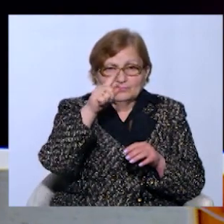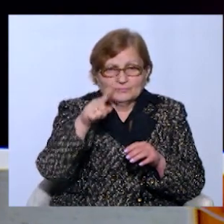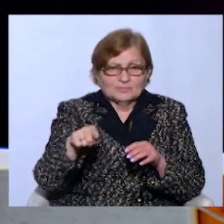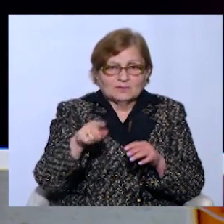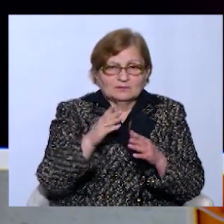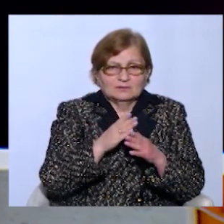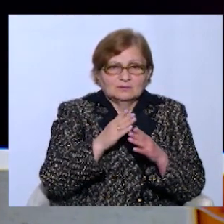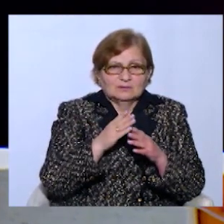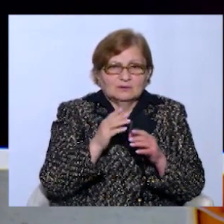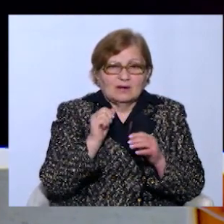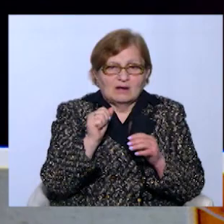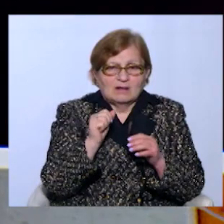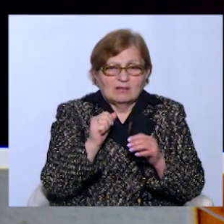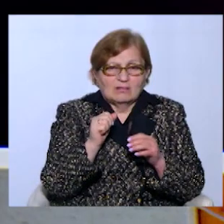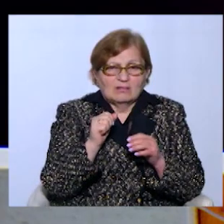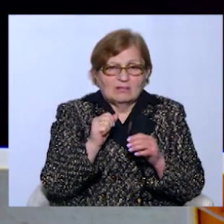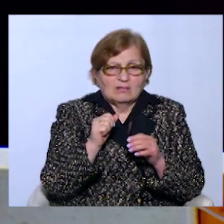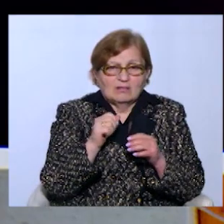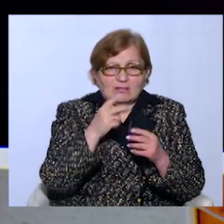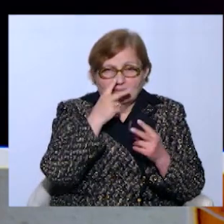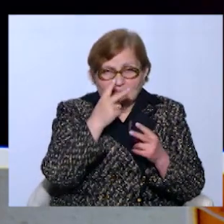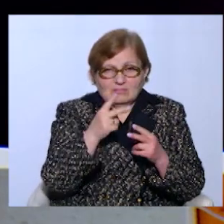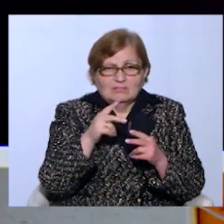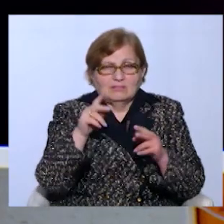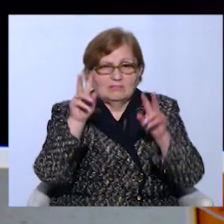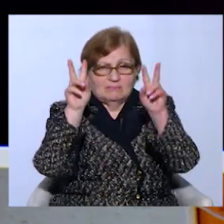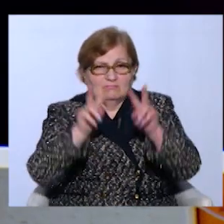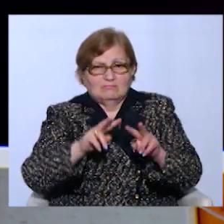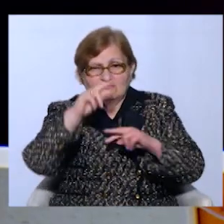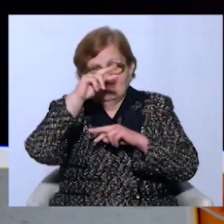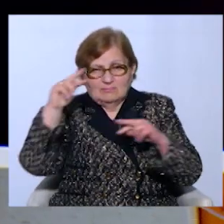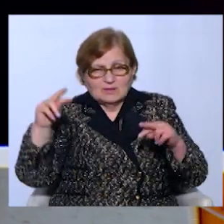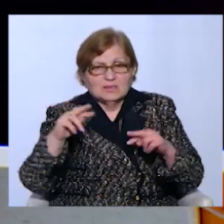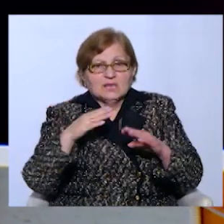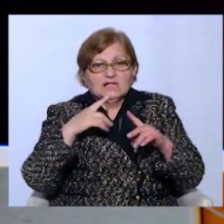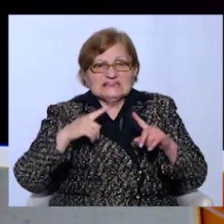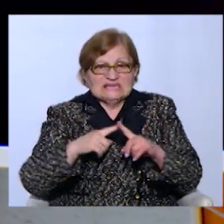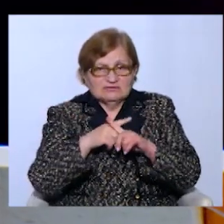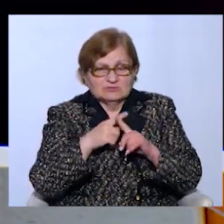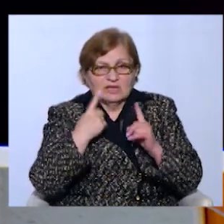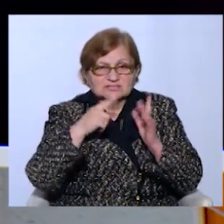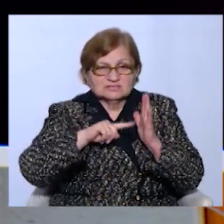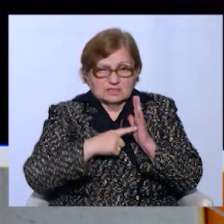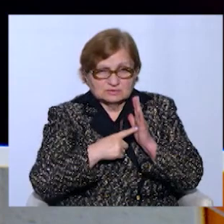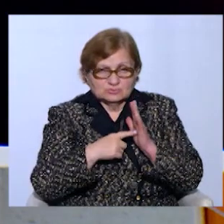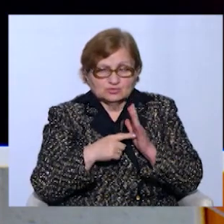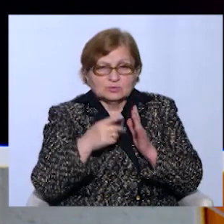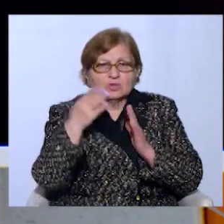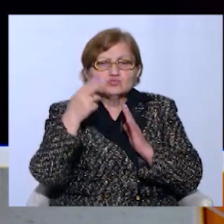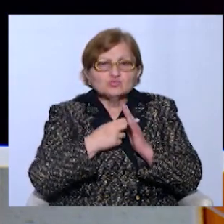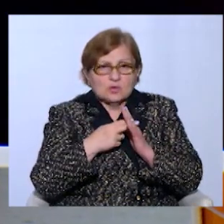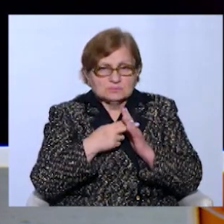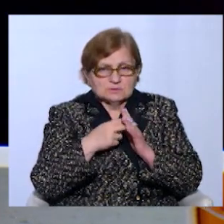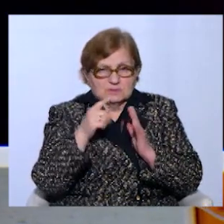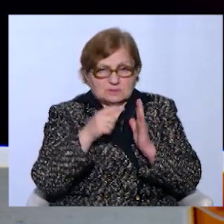მედიანა. სარგებლობთ რა პარალელოგრამის იმ მნიშვნელოვანი თვისებით, რომ დიაგონალები ერთ წერტილში იყოფა და რაც თავარია შუაზე იყოფა